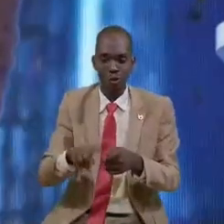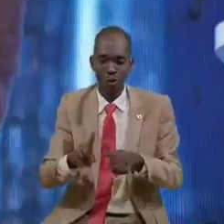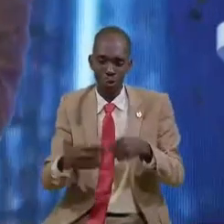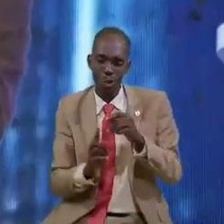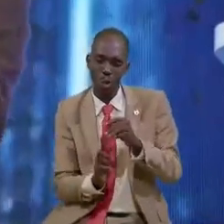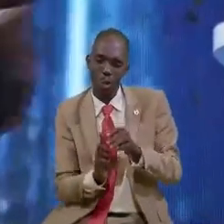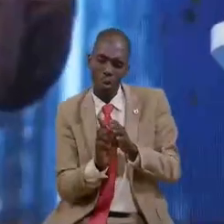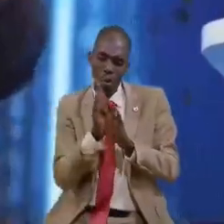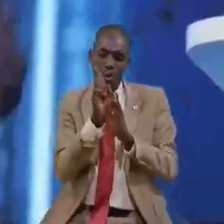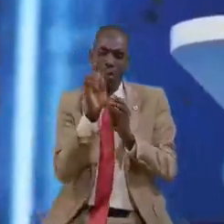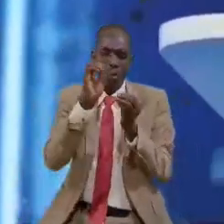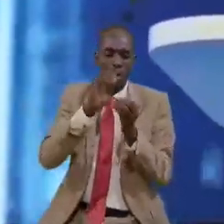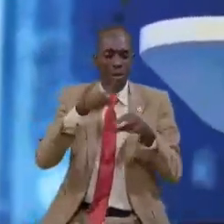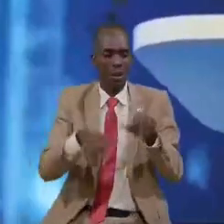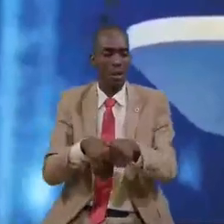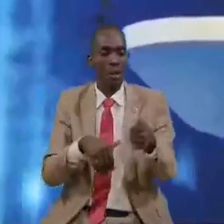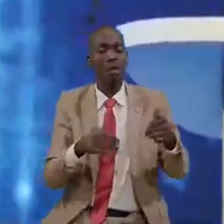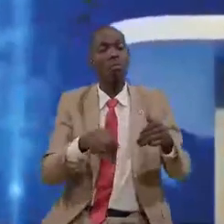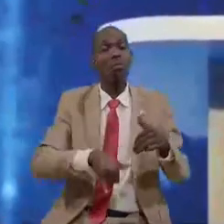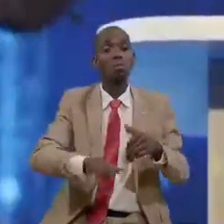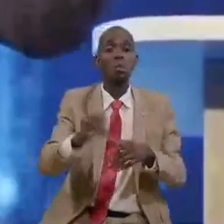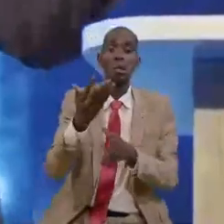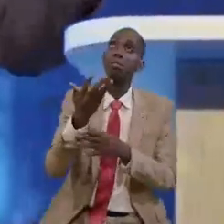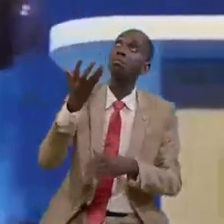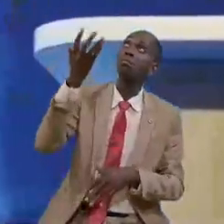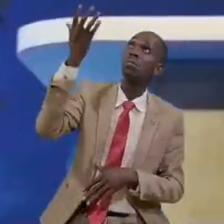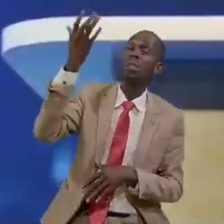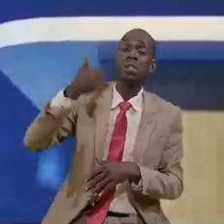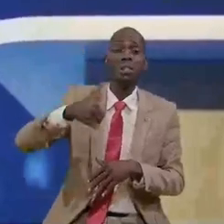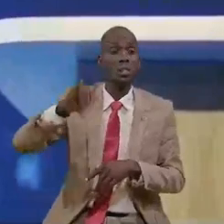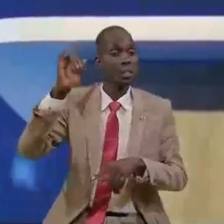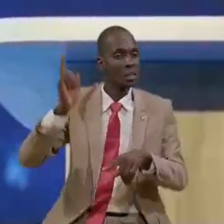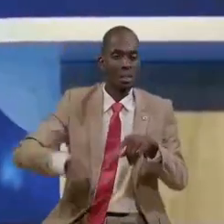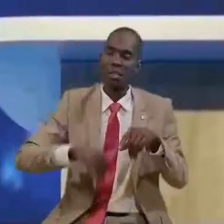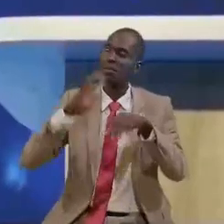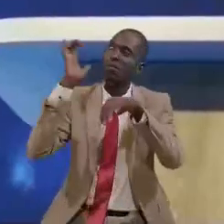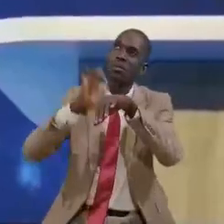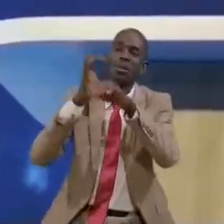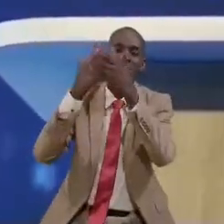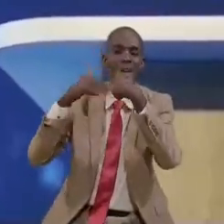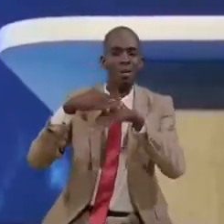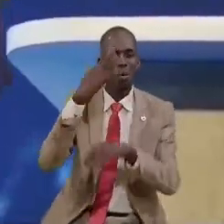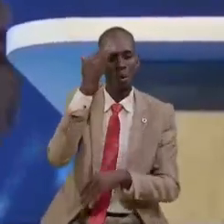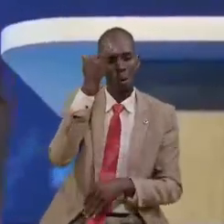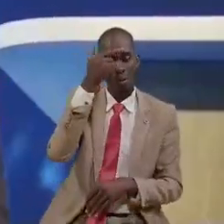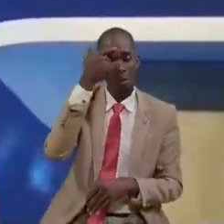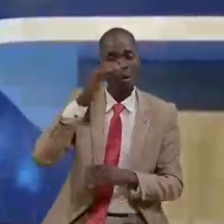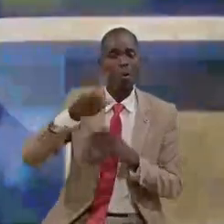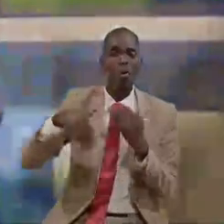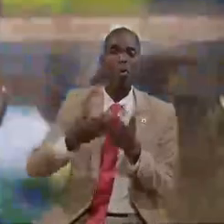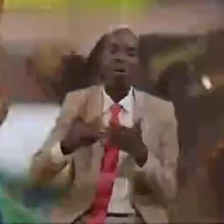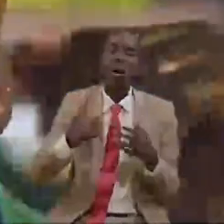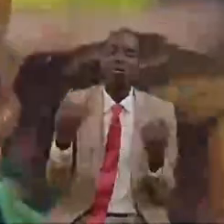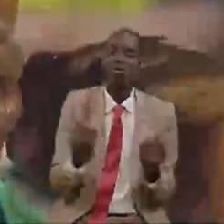support et il lève la main, mais tout cela ne peut pas toucher au ciel parce que tous ont péché et sont